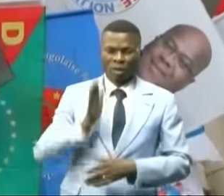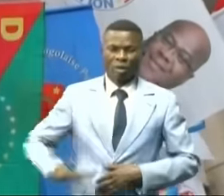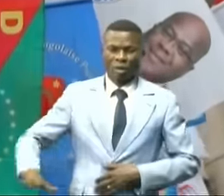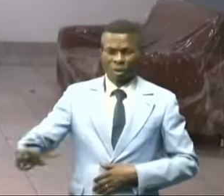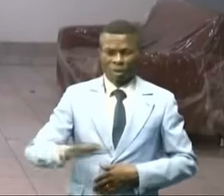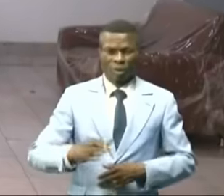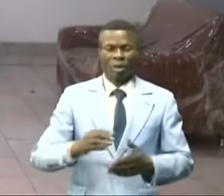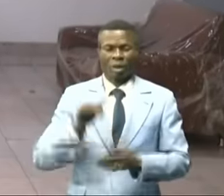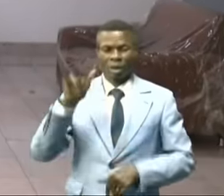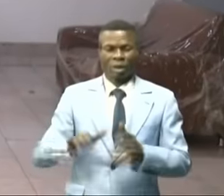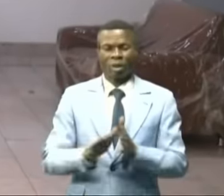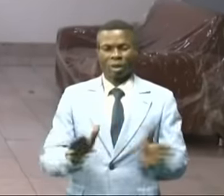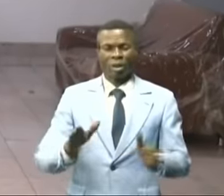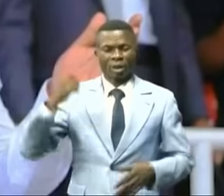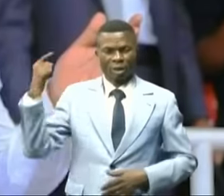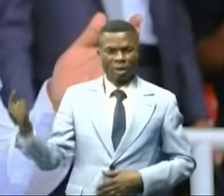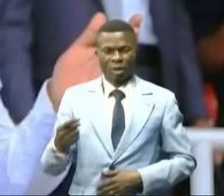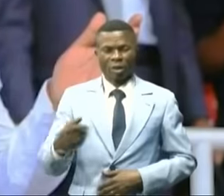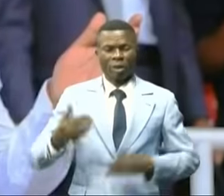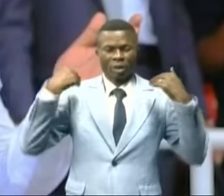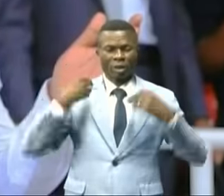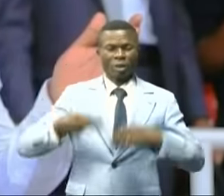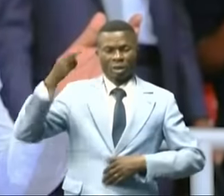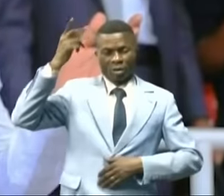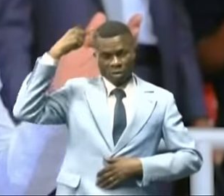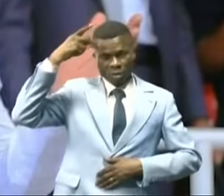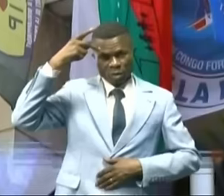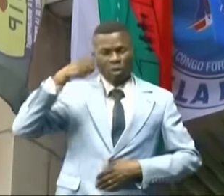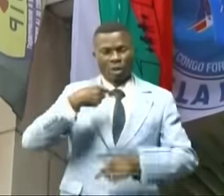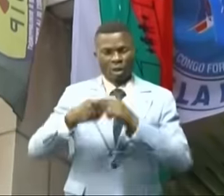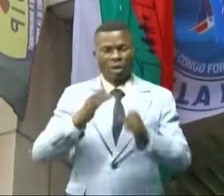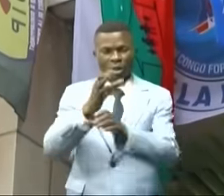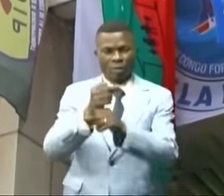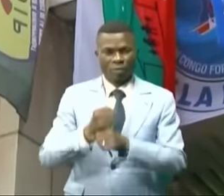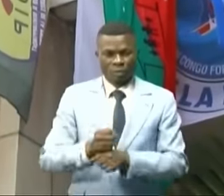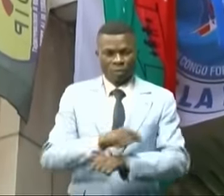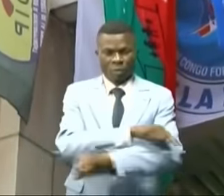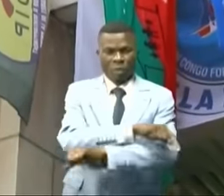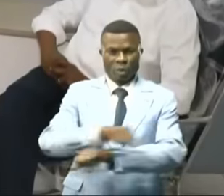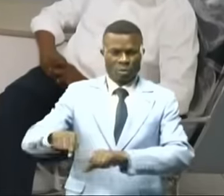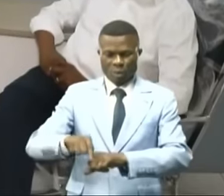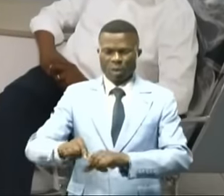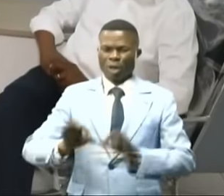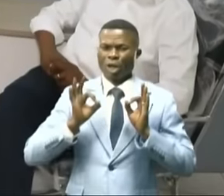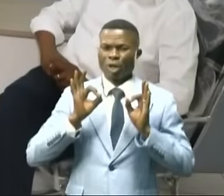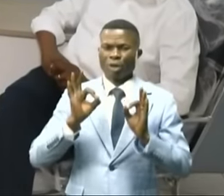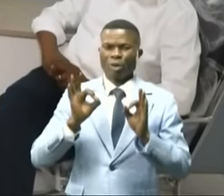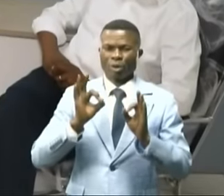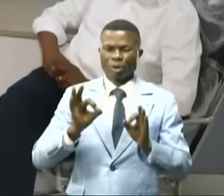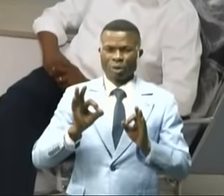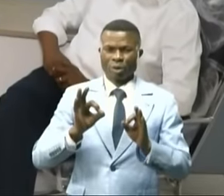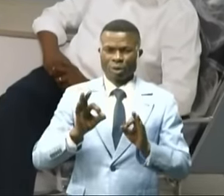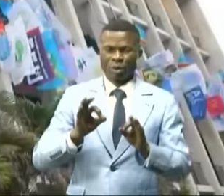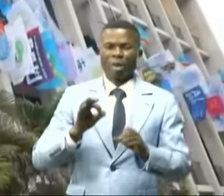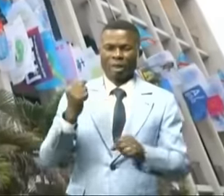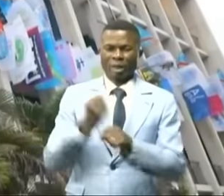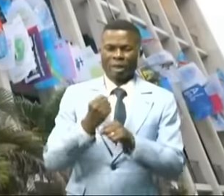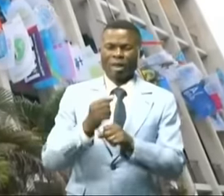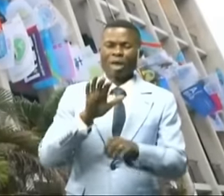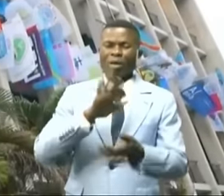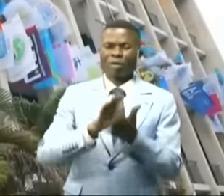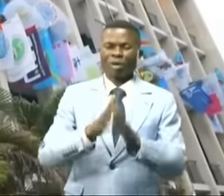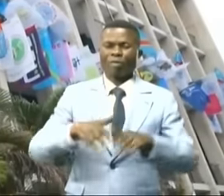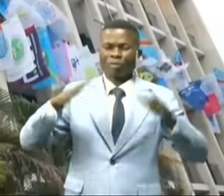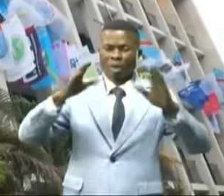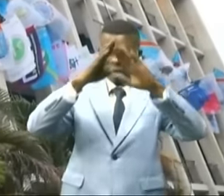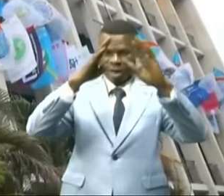au secrétaire permanent par la haute autorité politique passe par l'acquisition d'un siège moderne. Les adhésions se multiplient et voici un